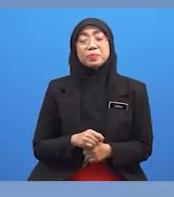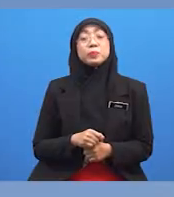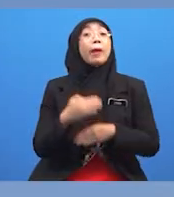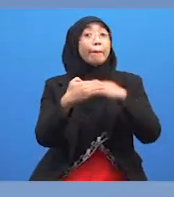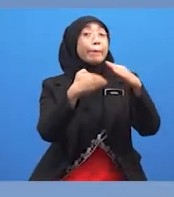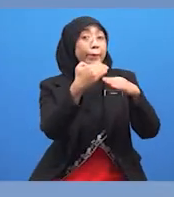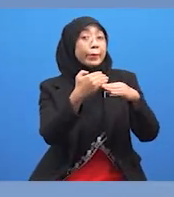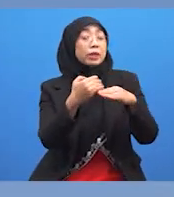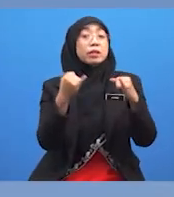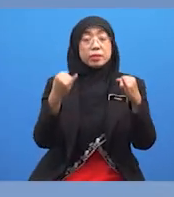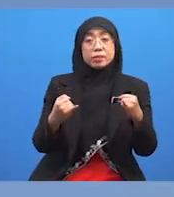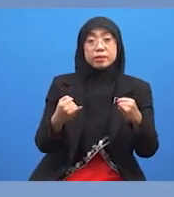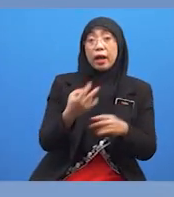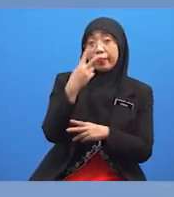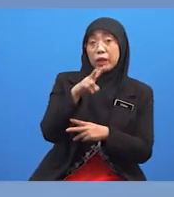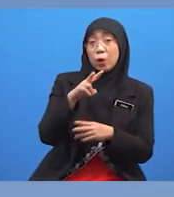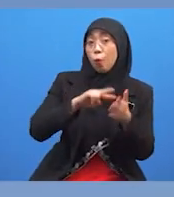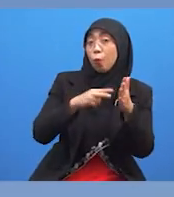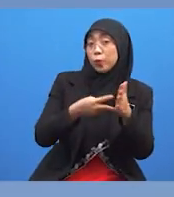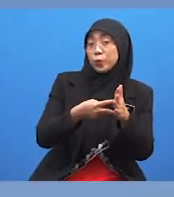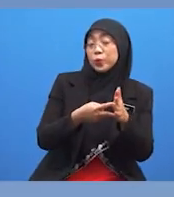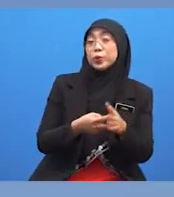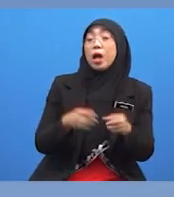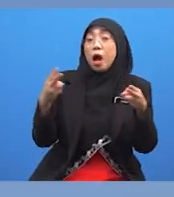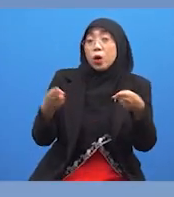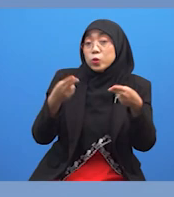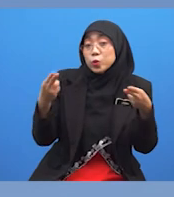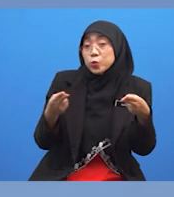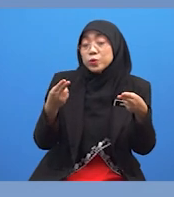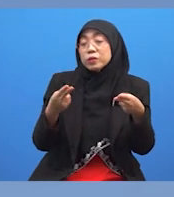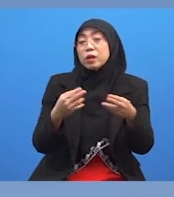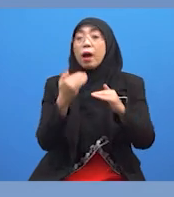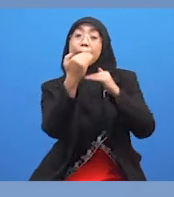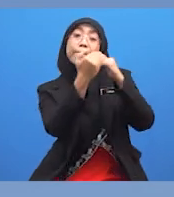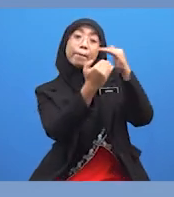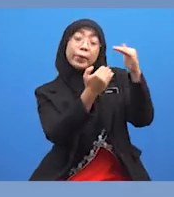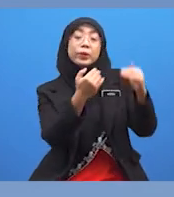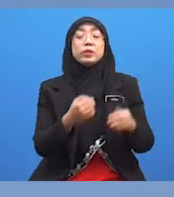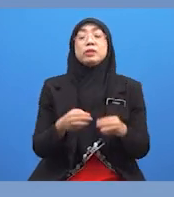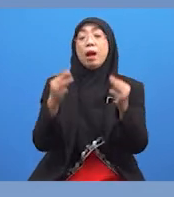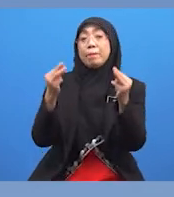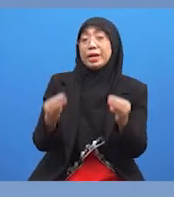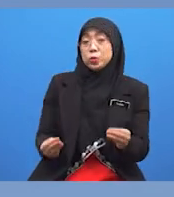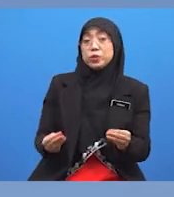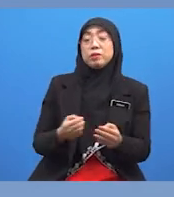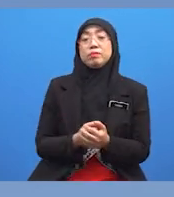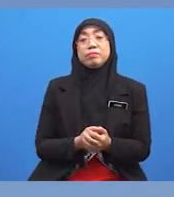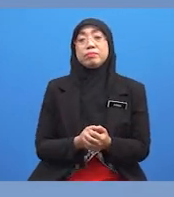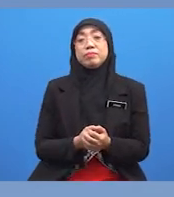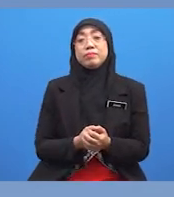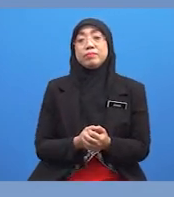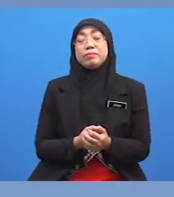Pembangunan insan merujuk kepada suatu usaha ke arah pembangunan manusiawi yang